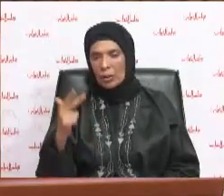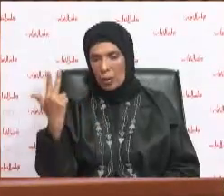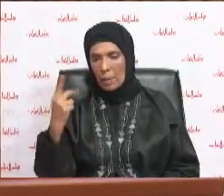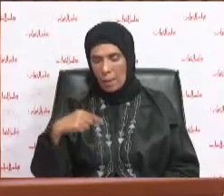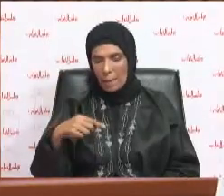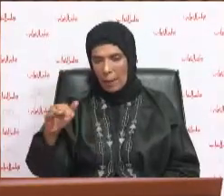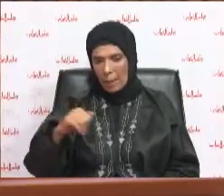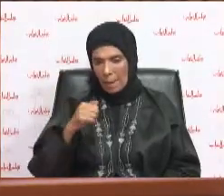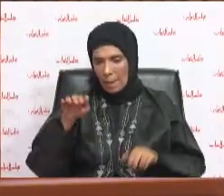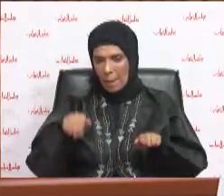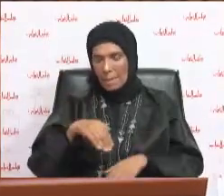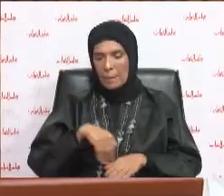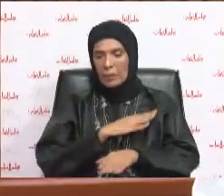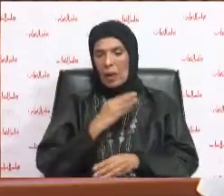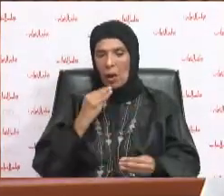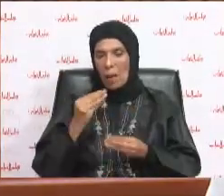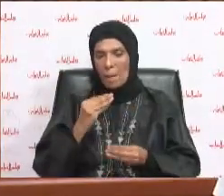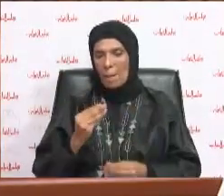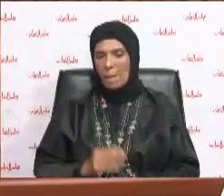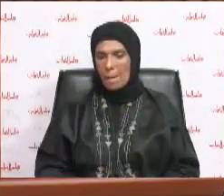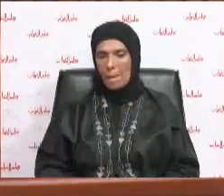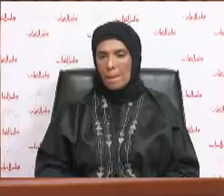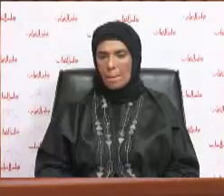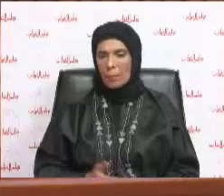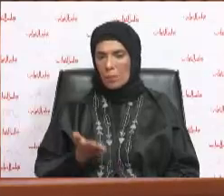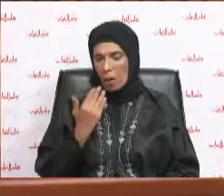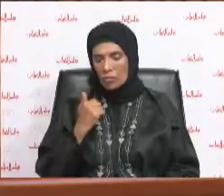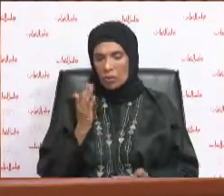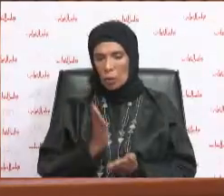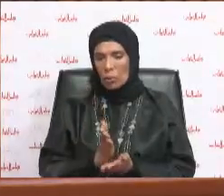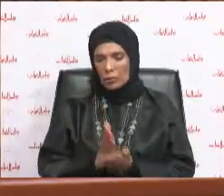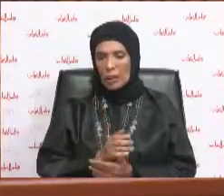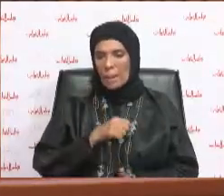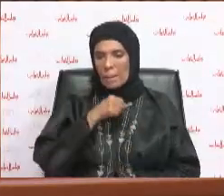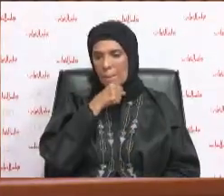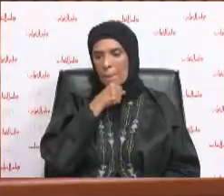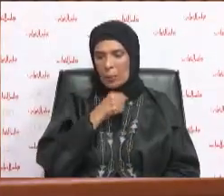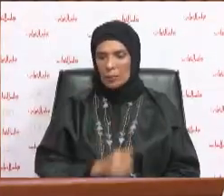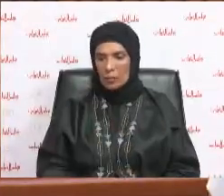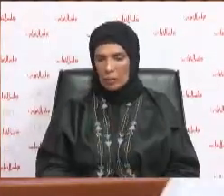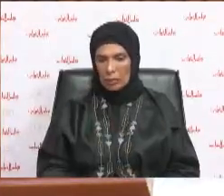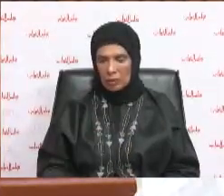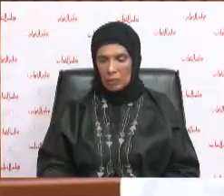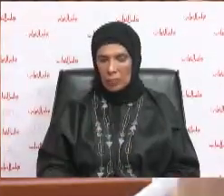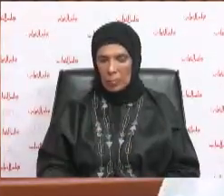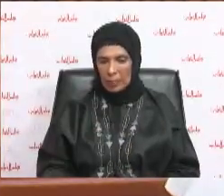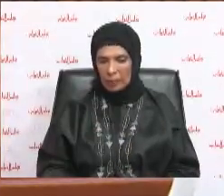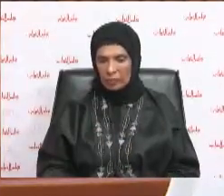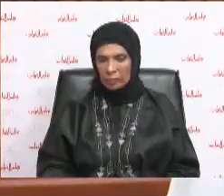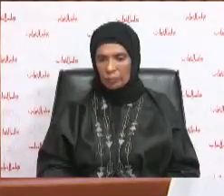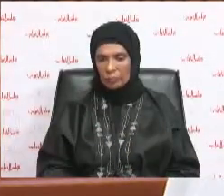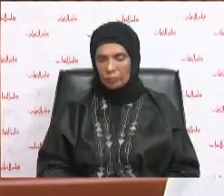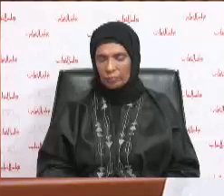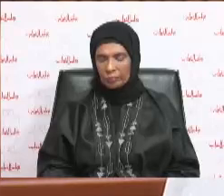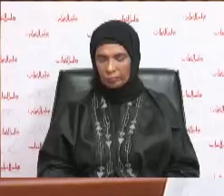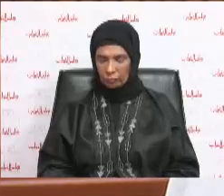مجلس النواب أو أي شوري ما عنده حق إلى التقاعد ولا يستلم تقاعد فيما بعد، فعلى أساس ما تصير